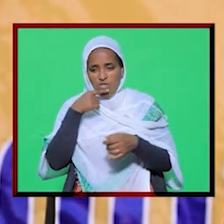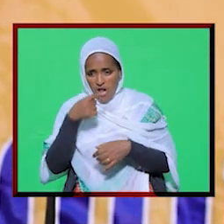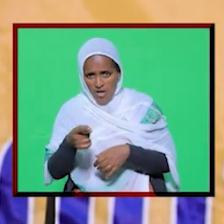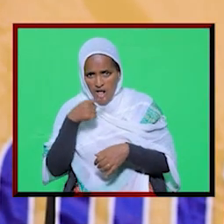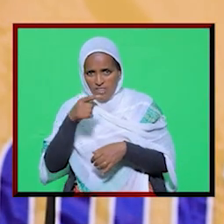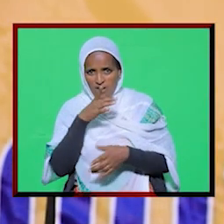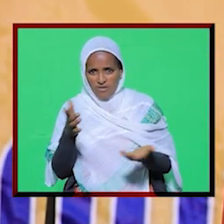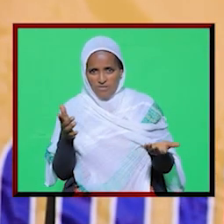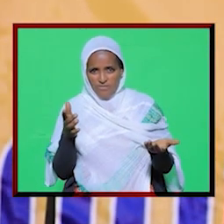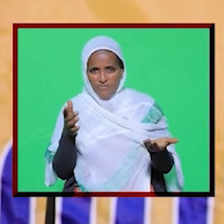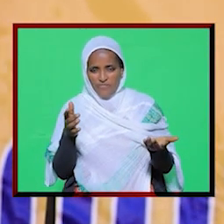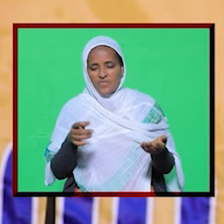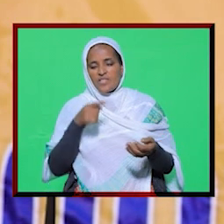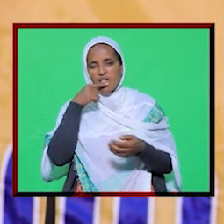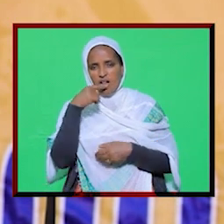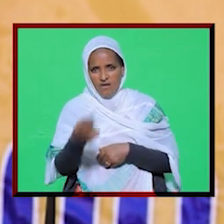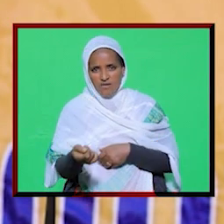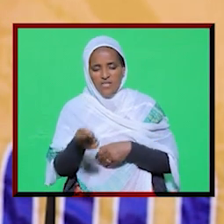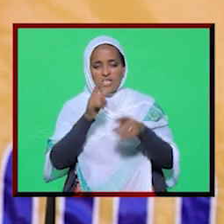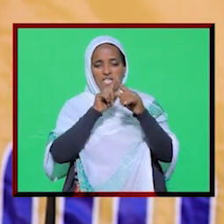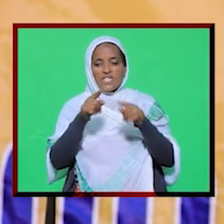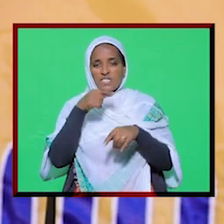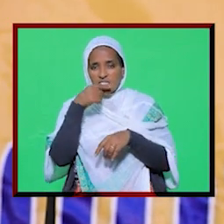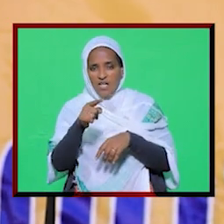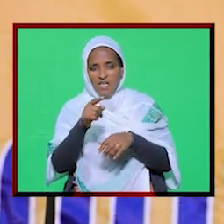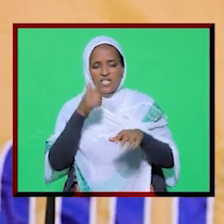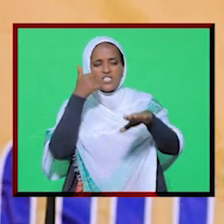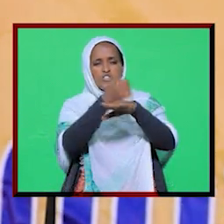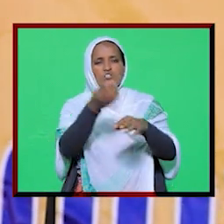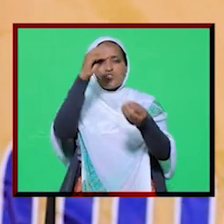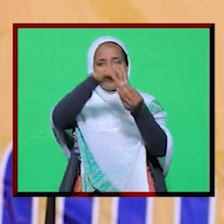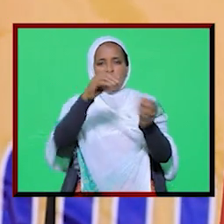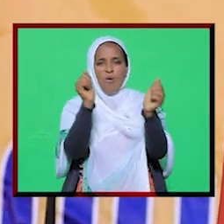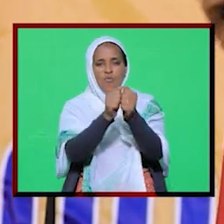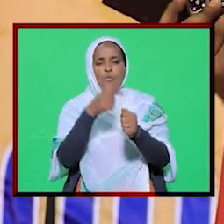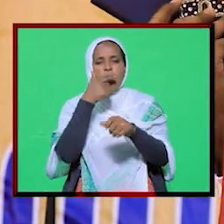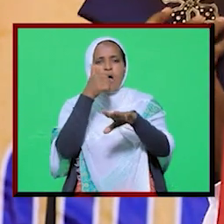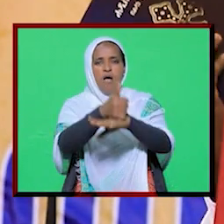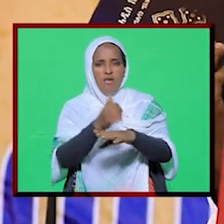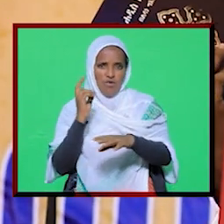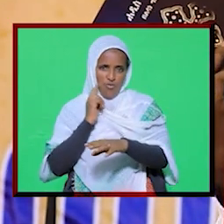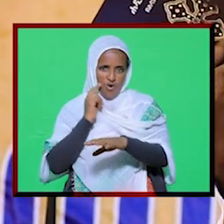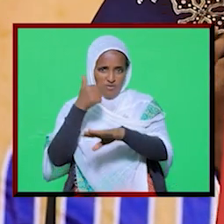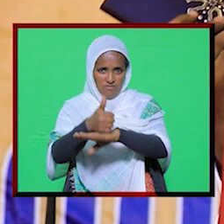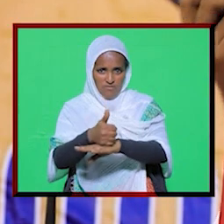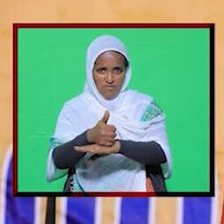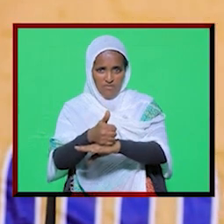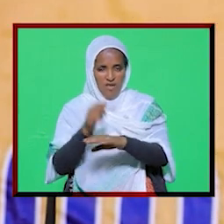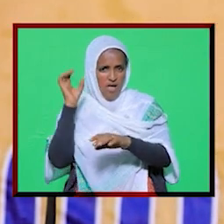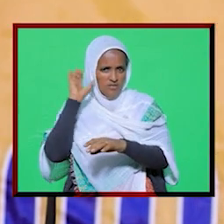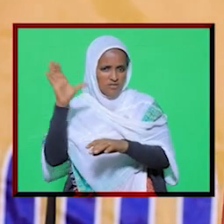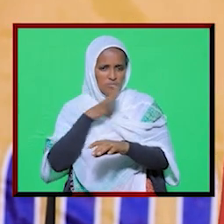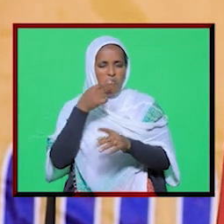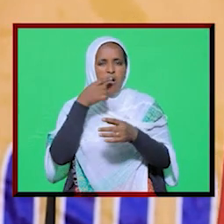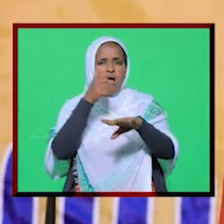ተናገረ አልተናገረ? ተናገረ። ግን ሲናገር ክስ ጨምሮበታል። ማንን ነው የከሰሰው ምመና?